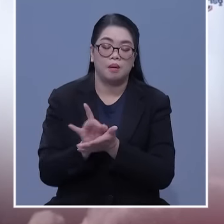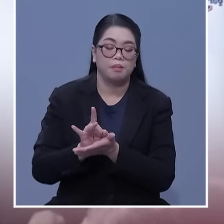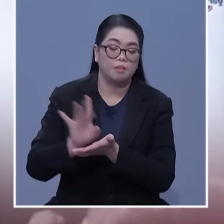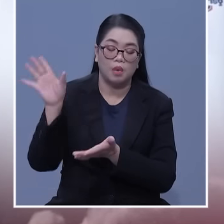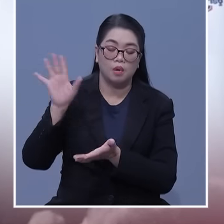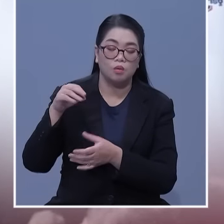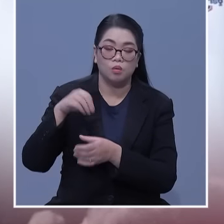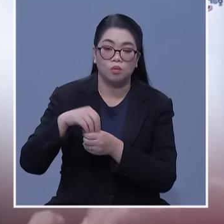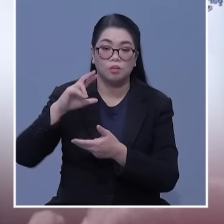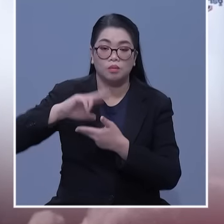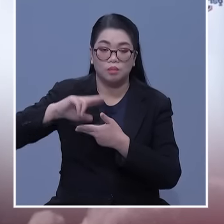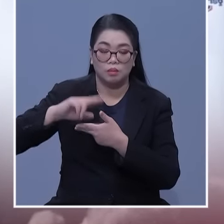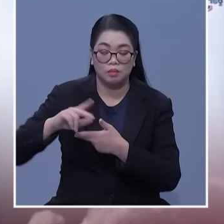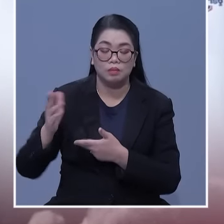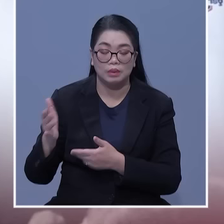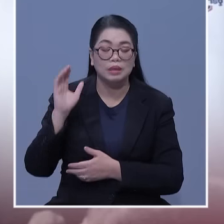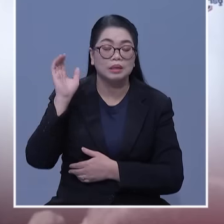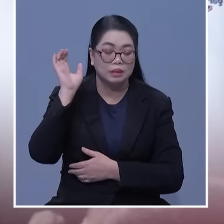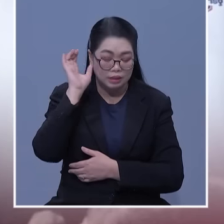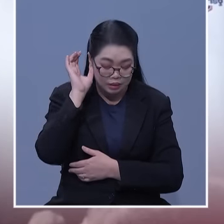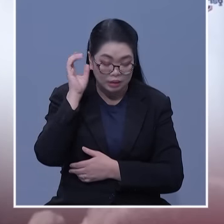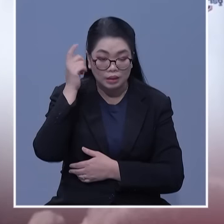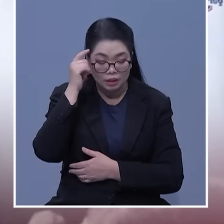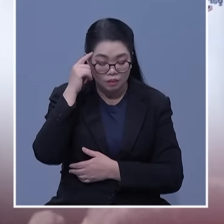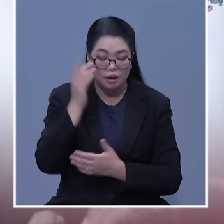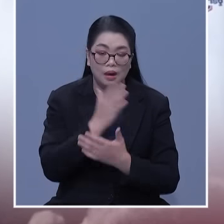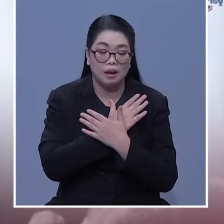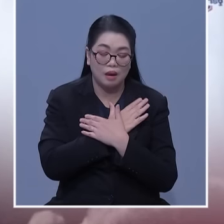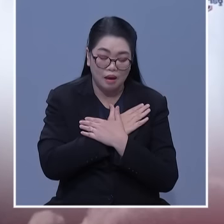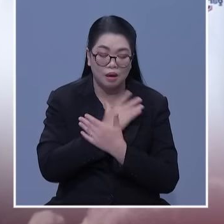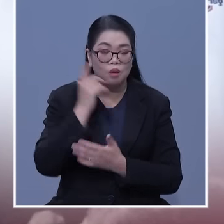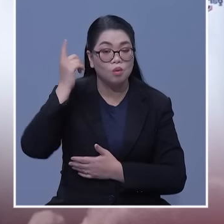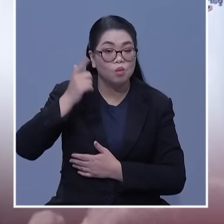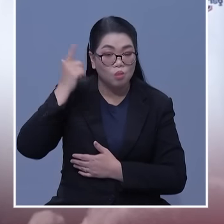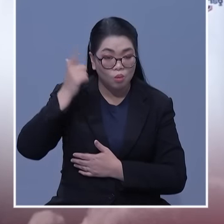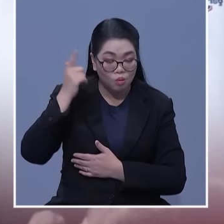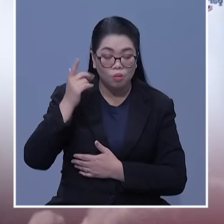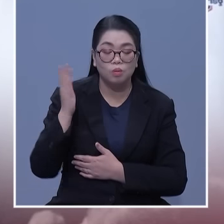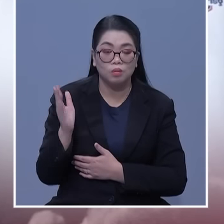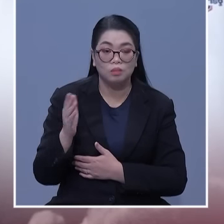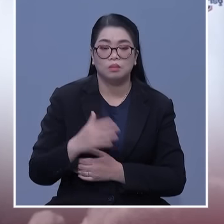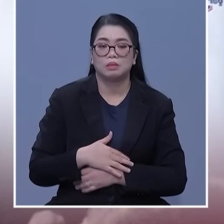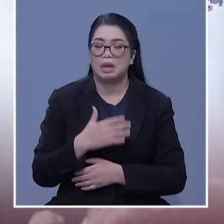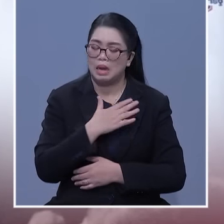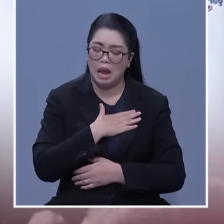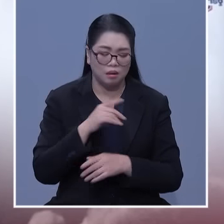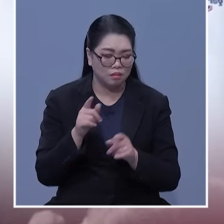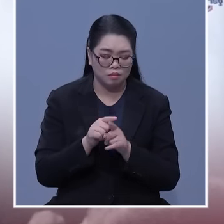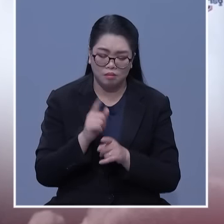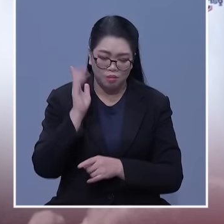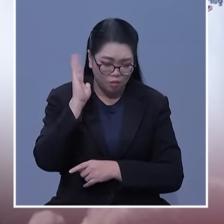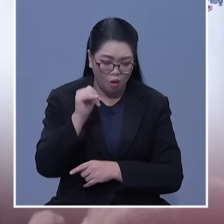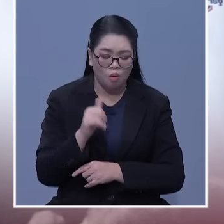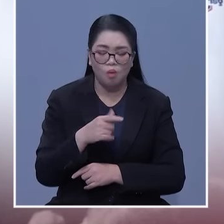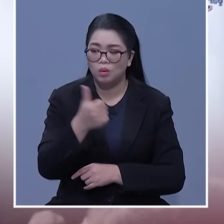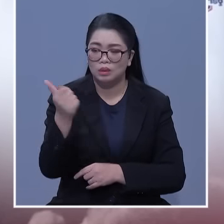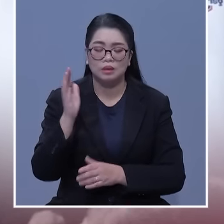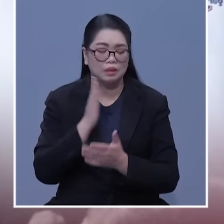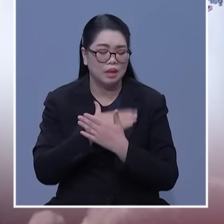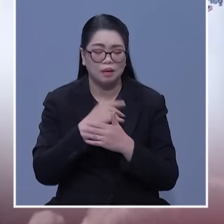ฐคุณศิระเชื่อว่าทุกคนในพักเนี่ยรักลุงป้อมคือคุณสามารถบอกว่าผมเนี่ยรักลุงป้อมยิ่งกว่าพ่ออีกนะคุณศิระบอกคนอื่นเขาก็รักเห